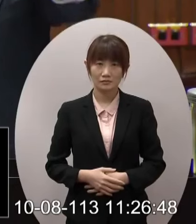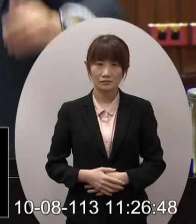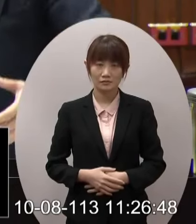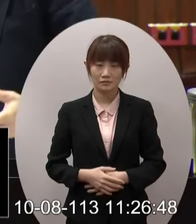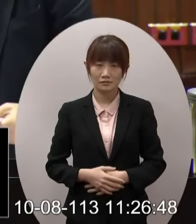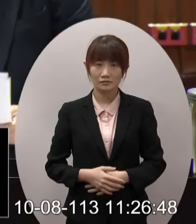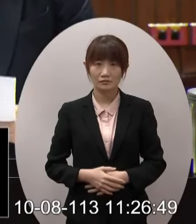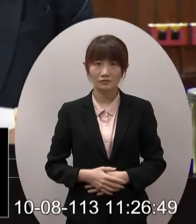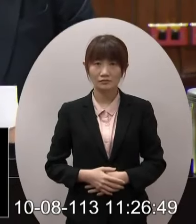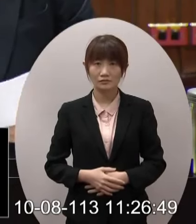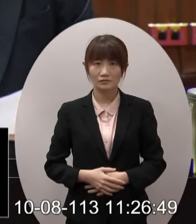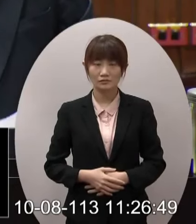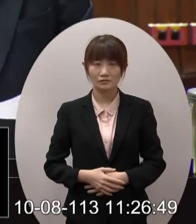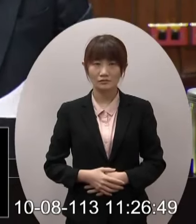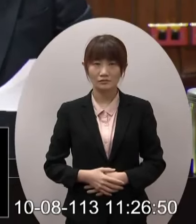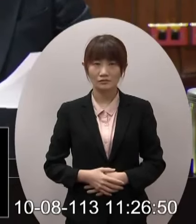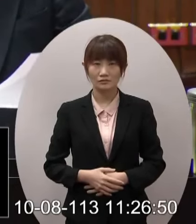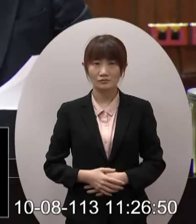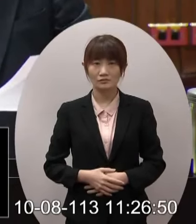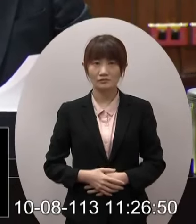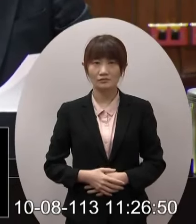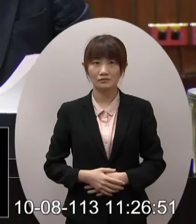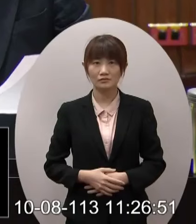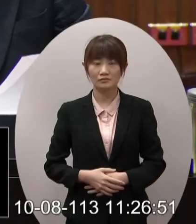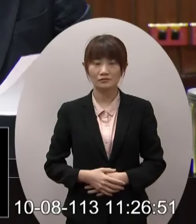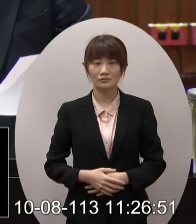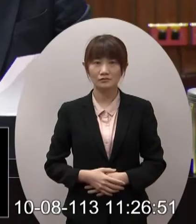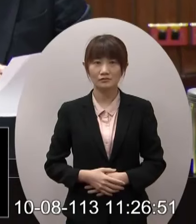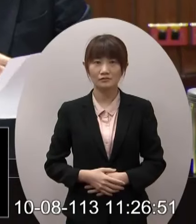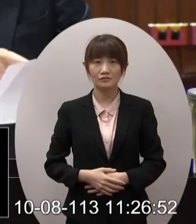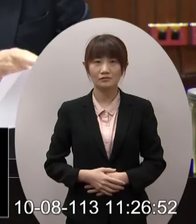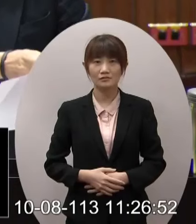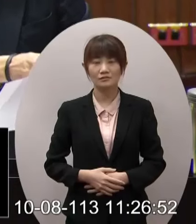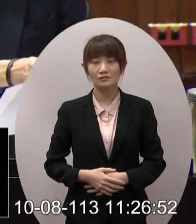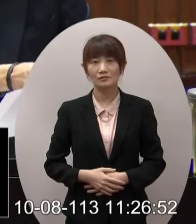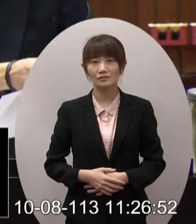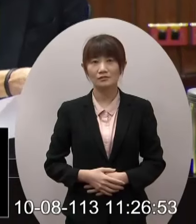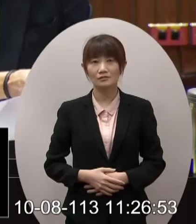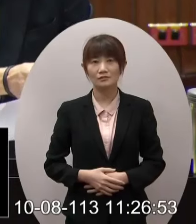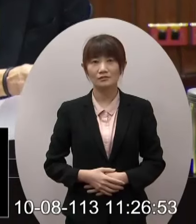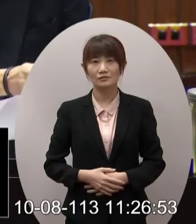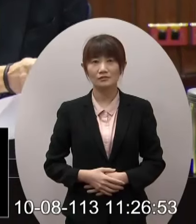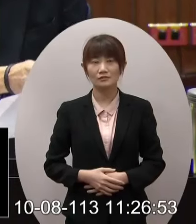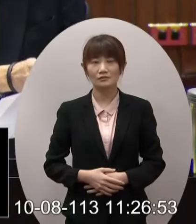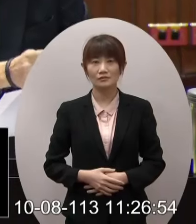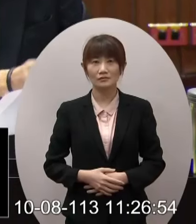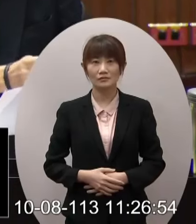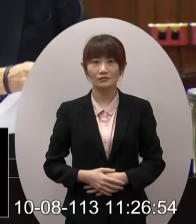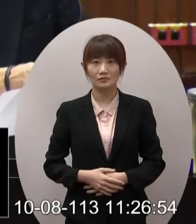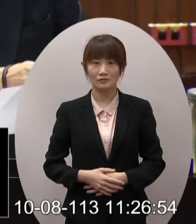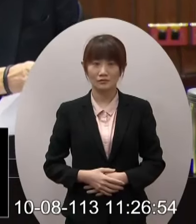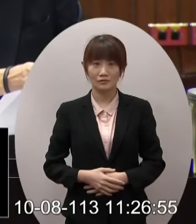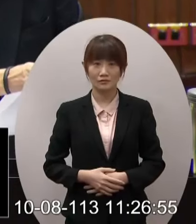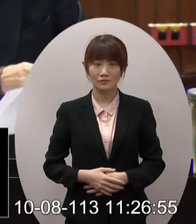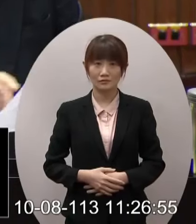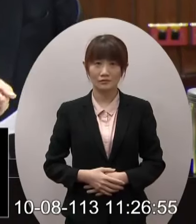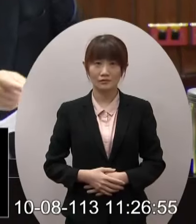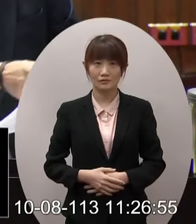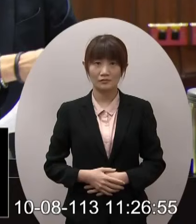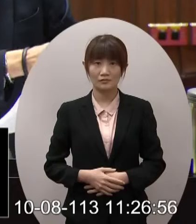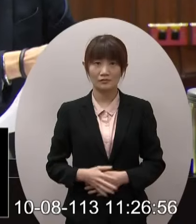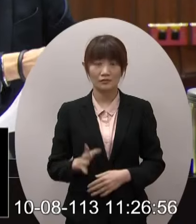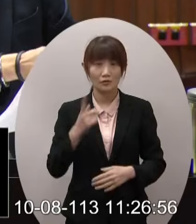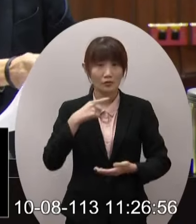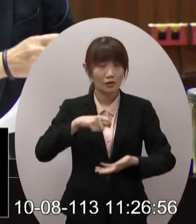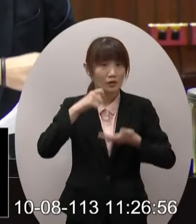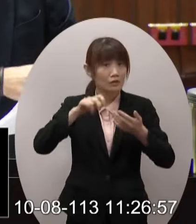中，他现在已经把这个上台这个平台上网的时间延后到年底，希望再做改善。 我